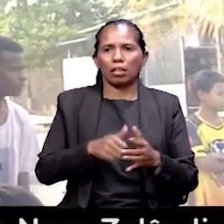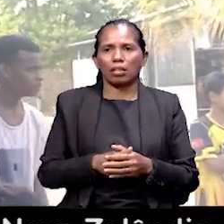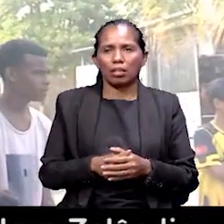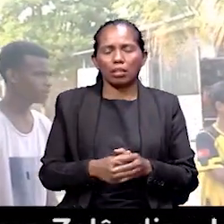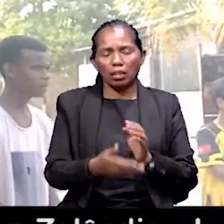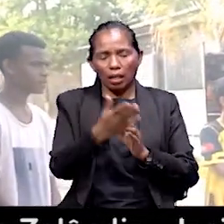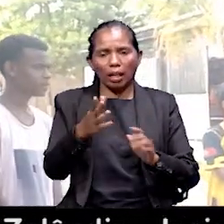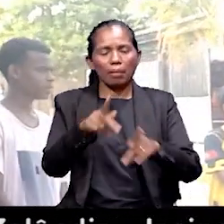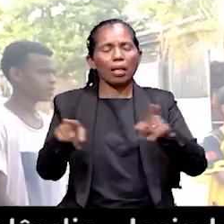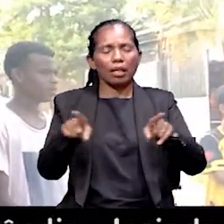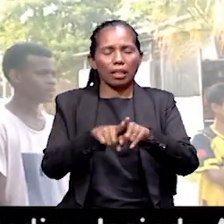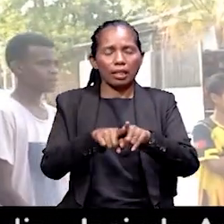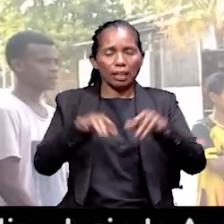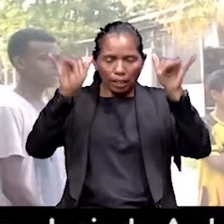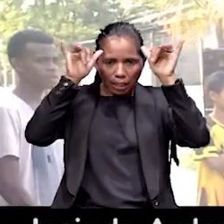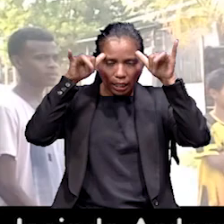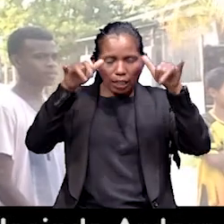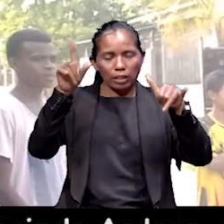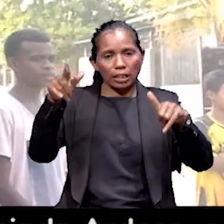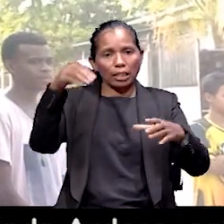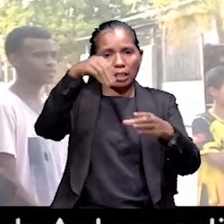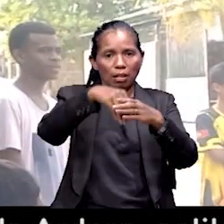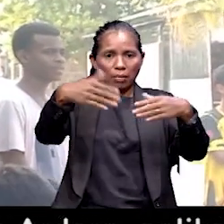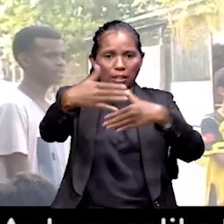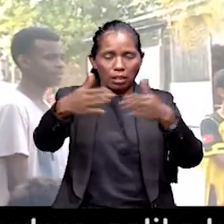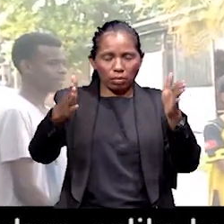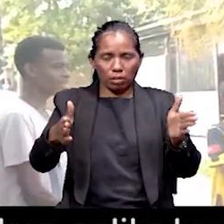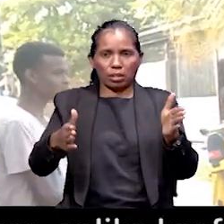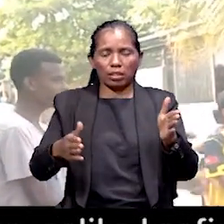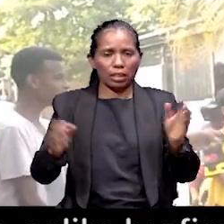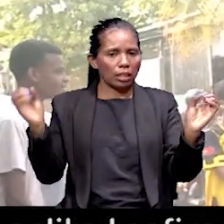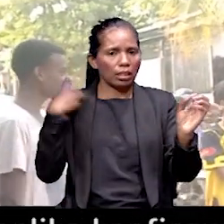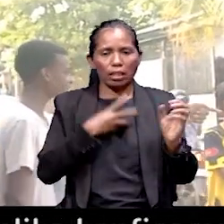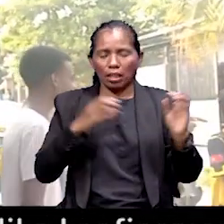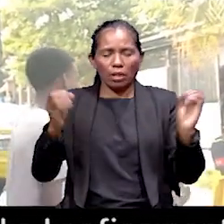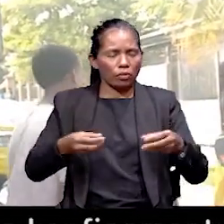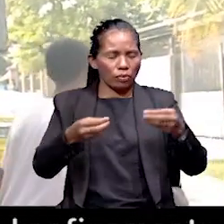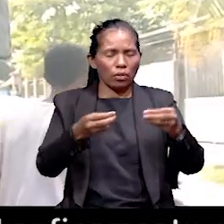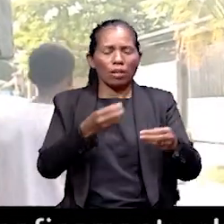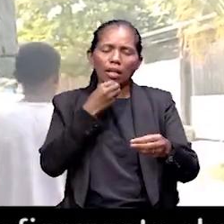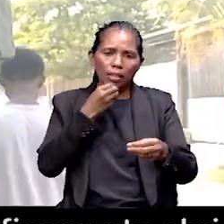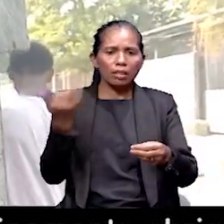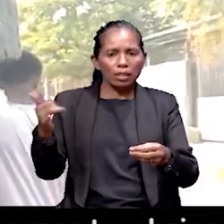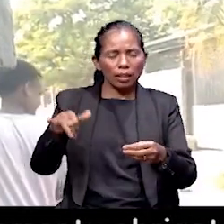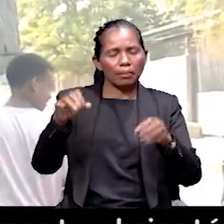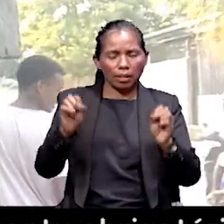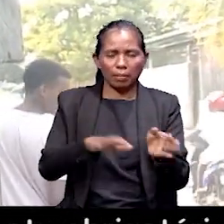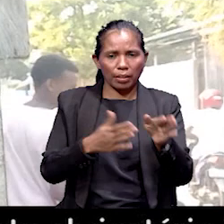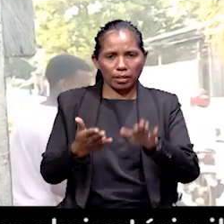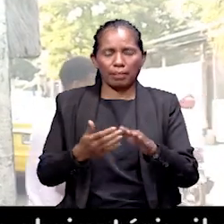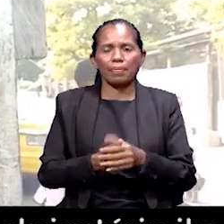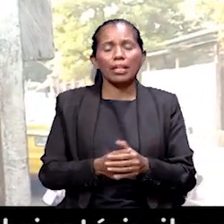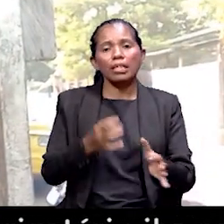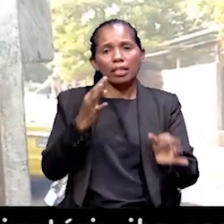lu luang tia, ya luang lara. Engkau nu sirah lan sirah bela mate, ah sirah bela mate, ah. Saya